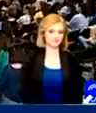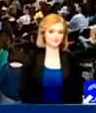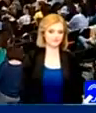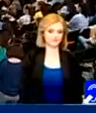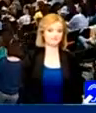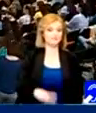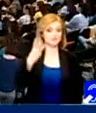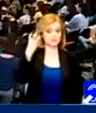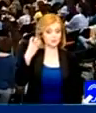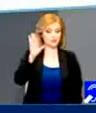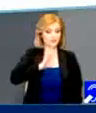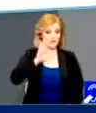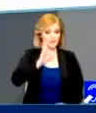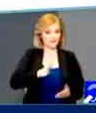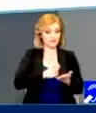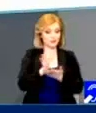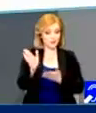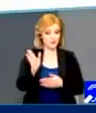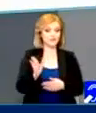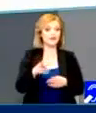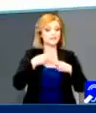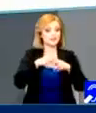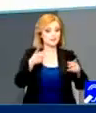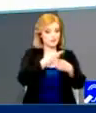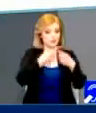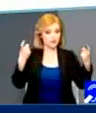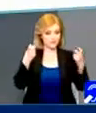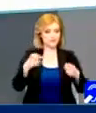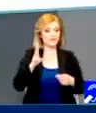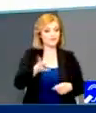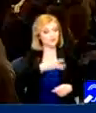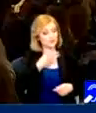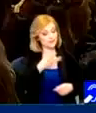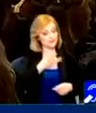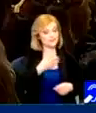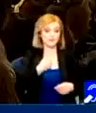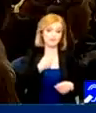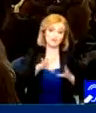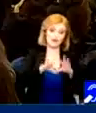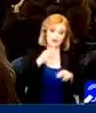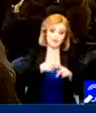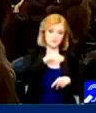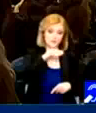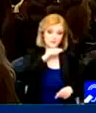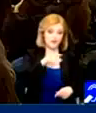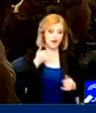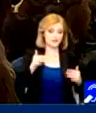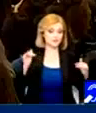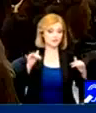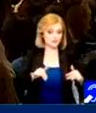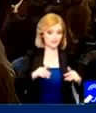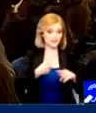Peste 300 de femei din sfera tehnologiilor informaționale sau care și-ar dori să urmeze o carieră în acest domeniu s-au reunit la